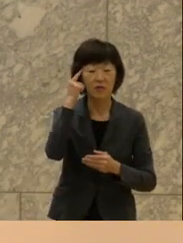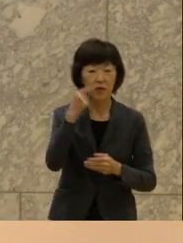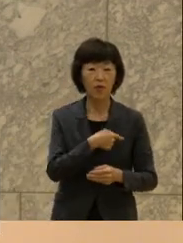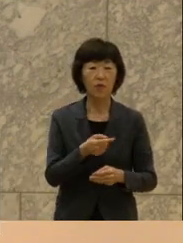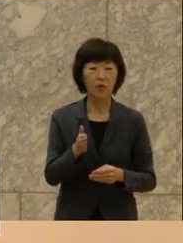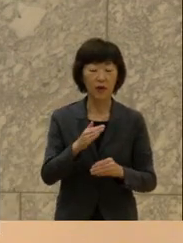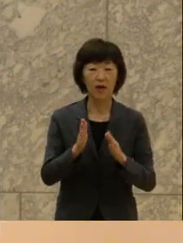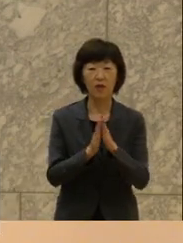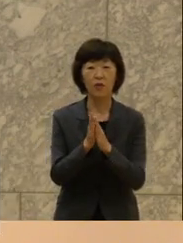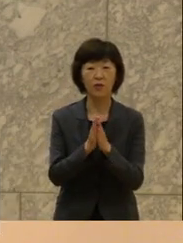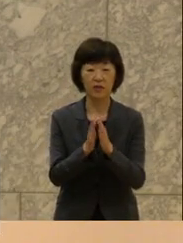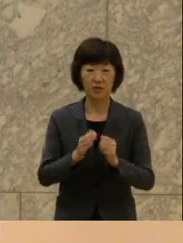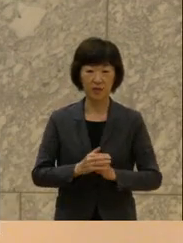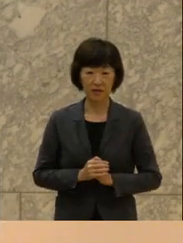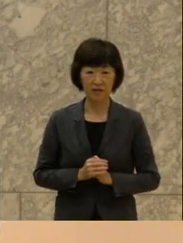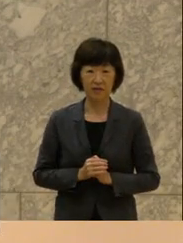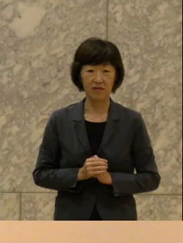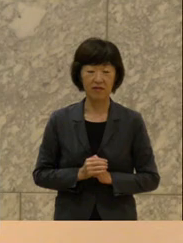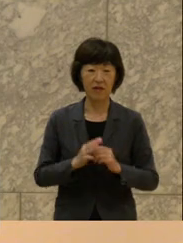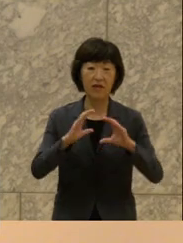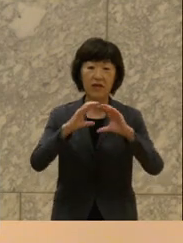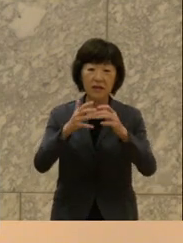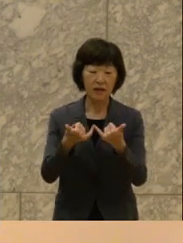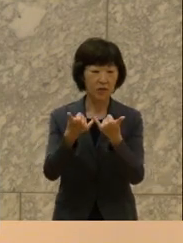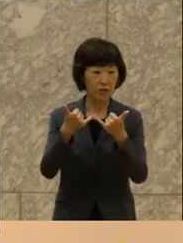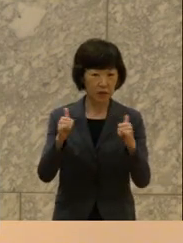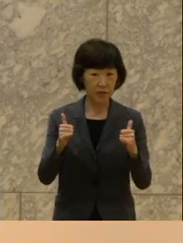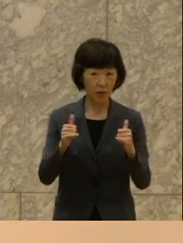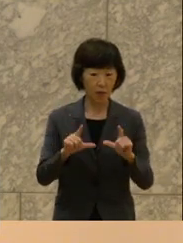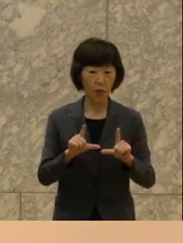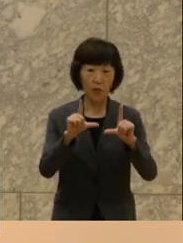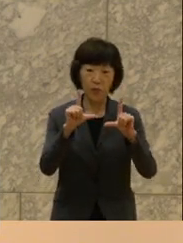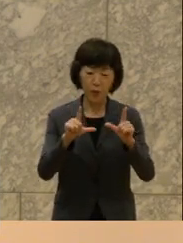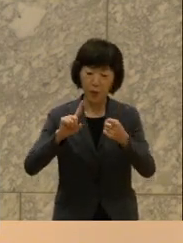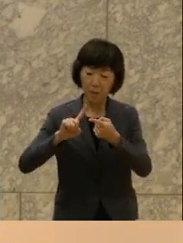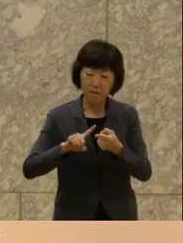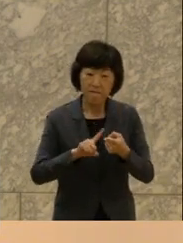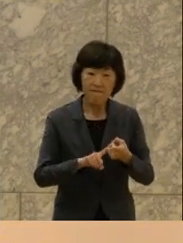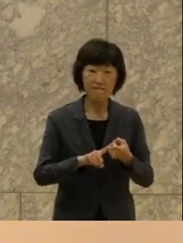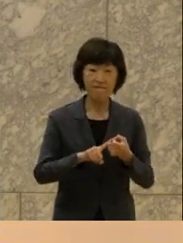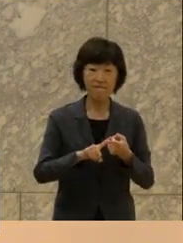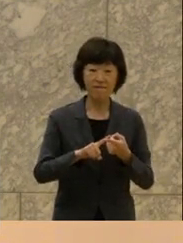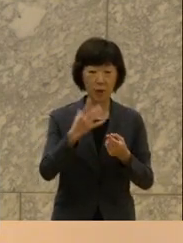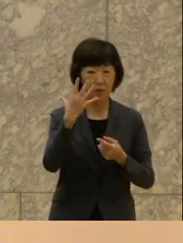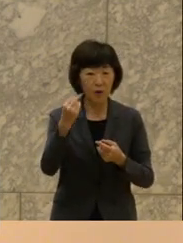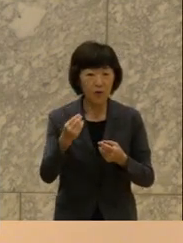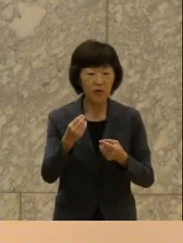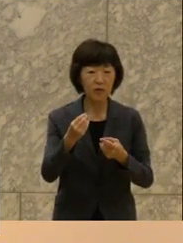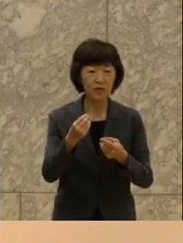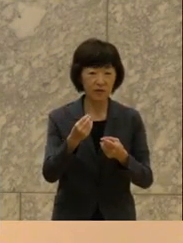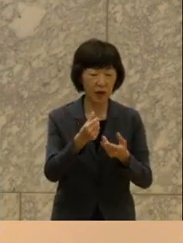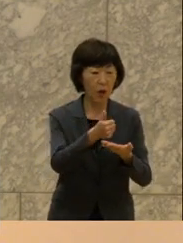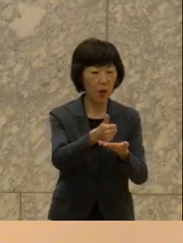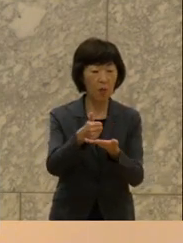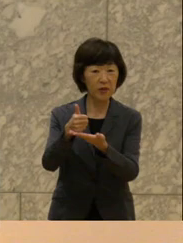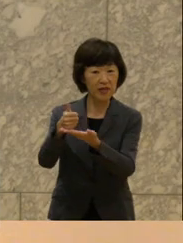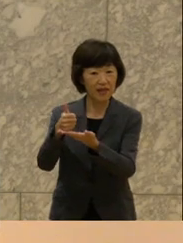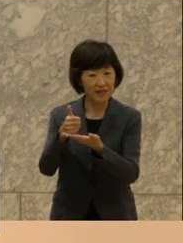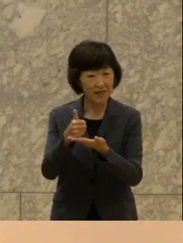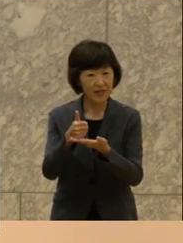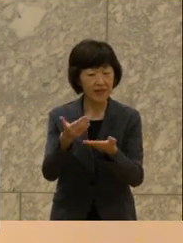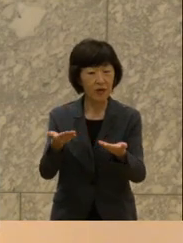ますそして世界の人々を東京ならではの魅力そしておもてなしでお迎えをできるよう